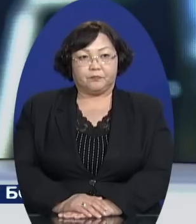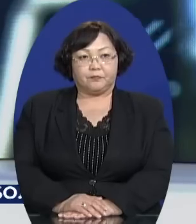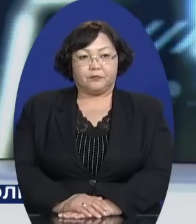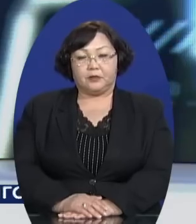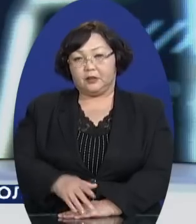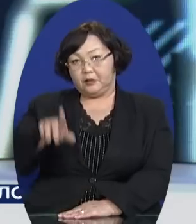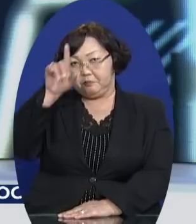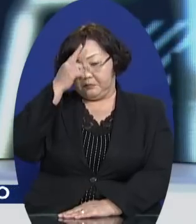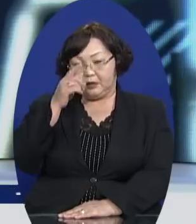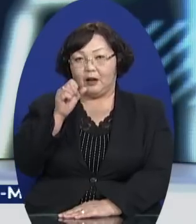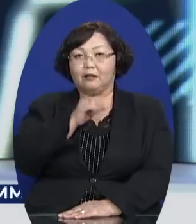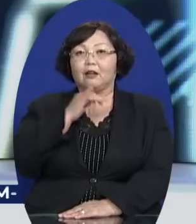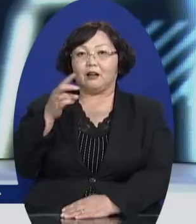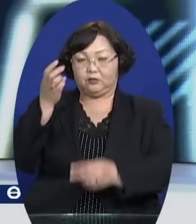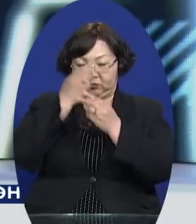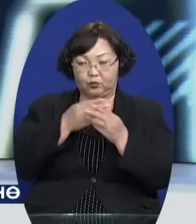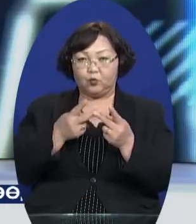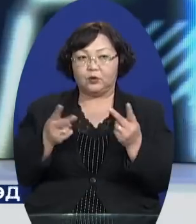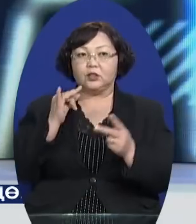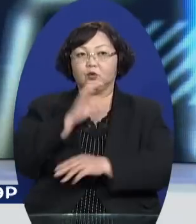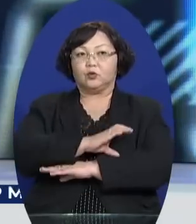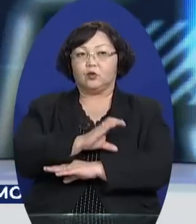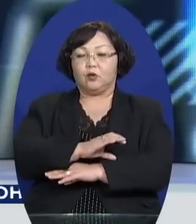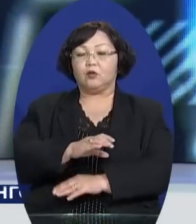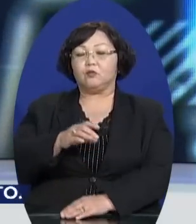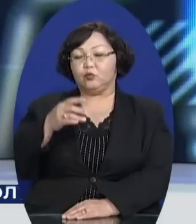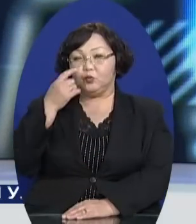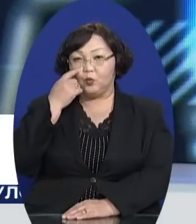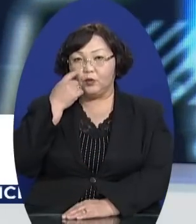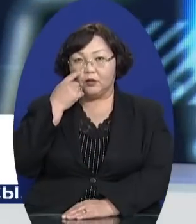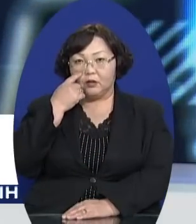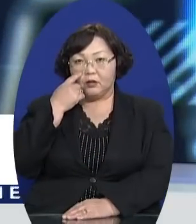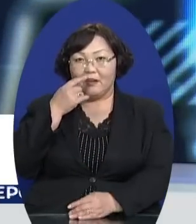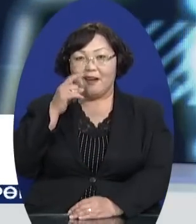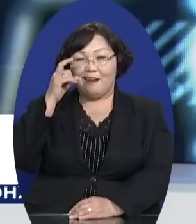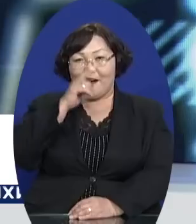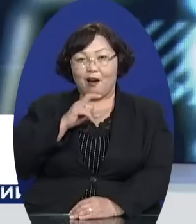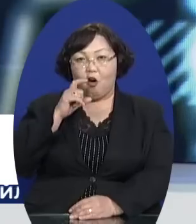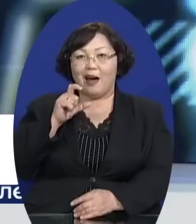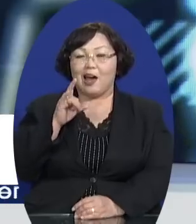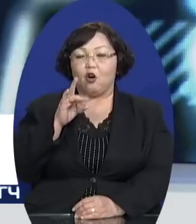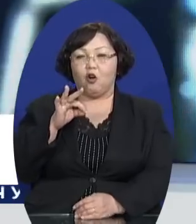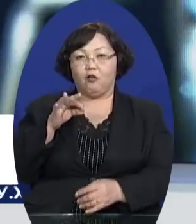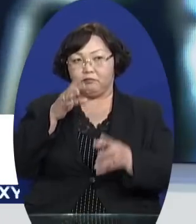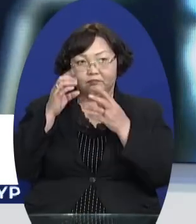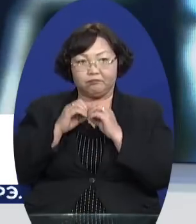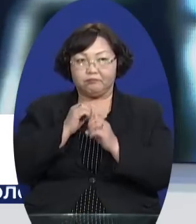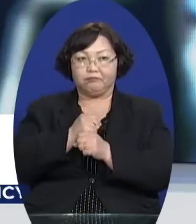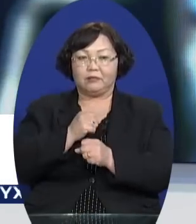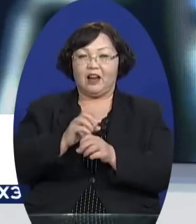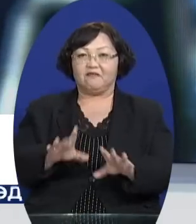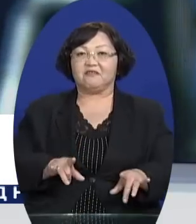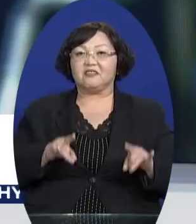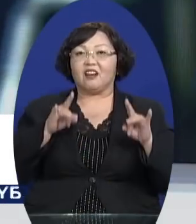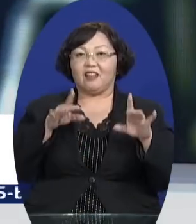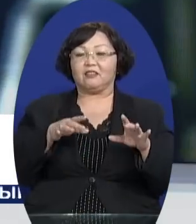Анагаахын шинжилгээ хөн үндэсний сургуулийн Монгол-Японы эмнэлгийн нүдний тасагт нүдний хитэвэн оншилгоо шинжилгээний багжийг Австрали уулуурхайн компаниуд танддлаа. Энэ